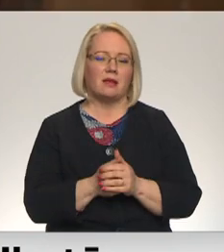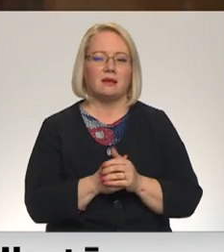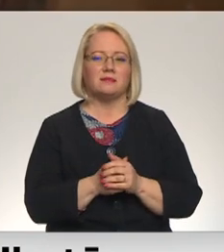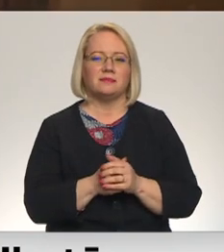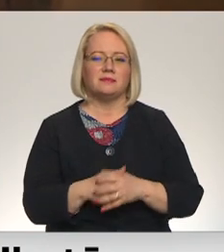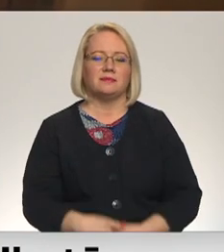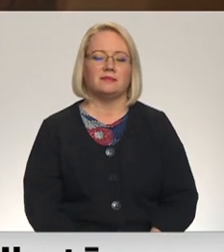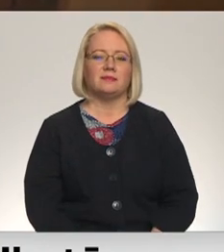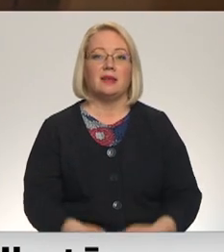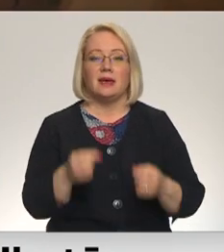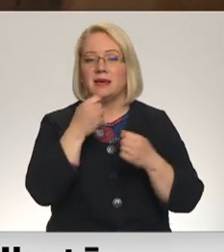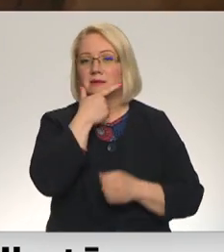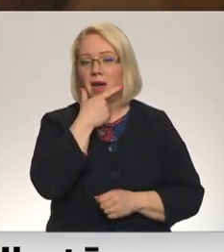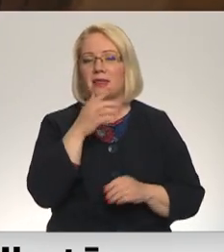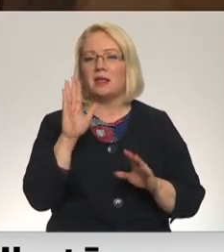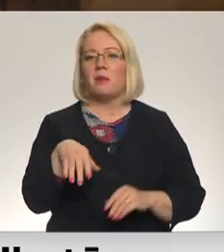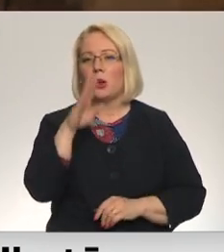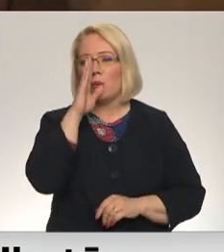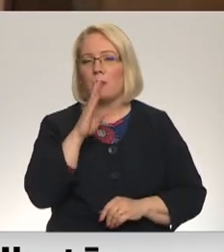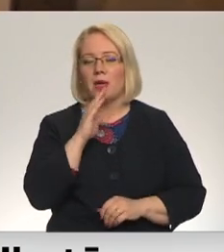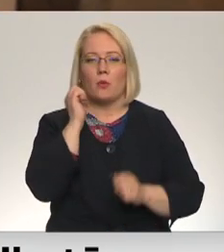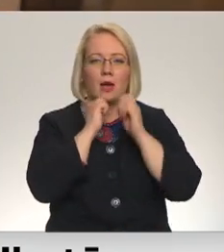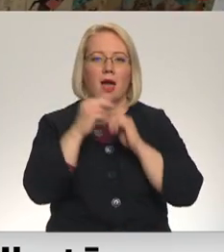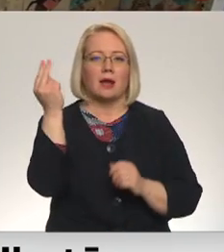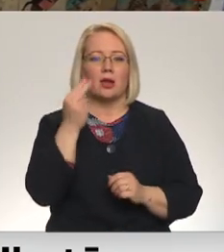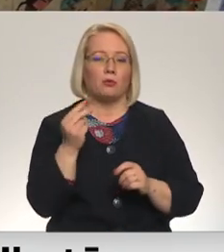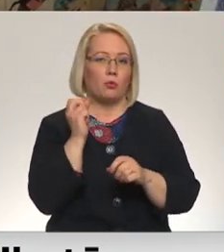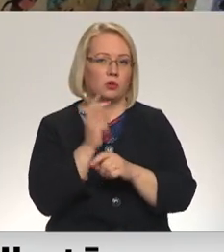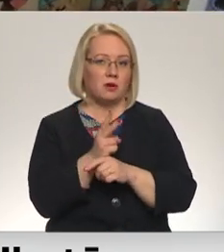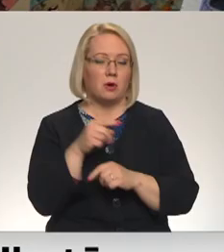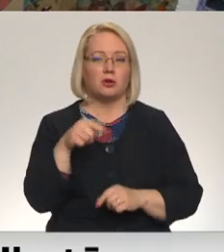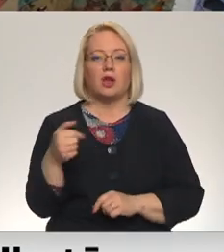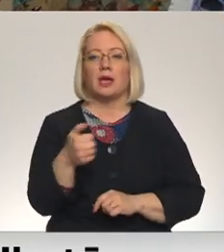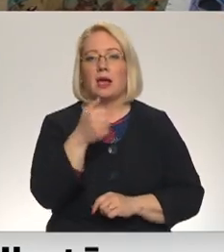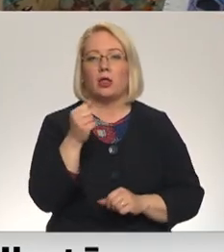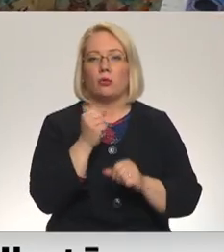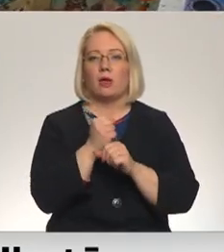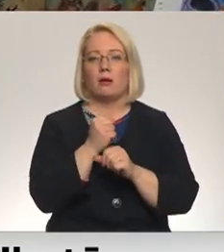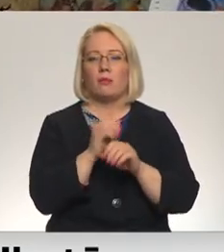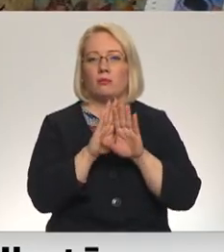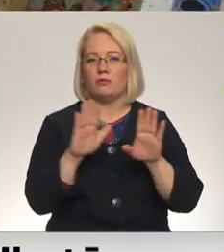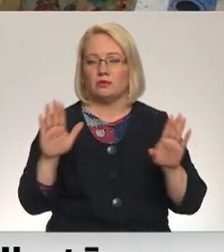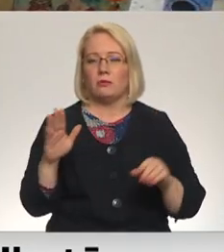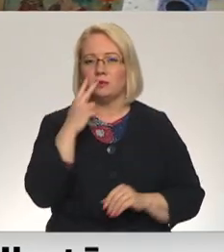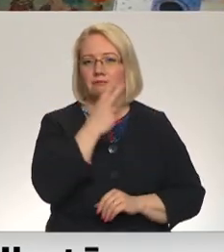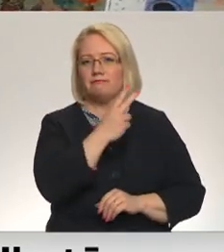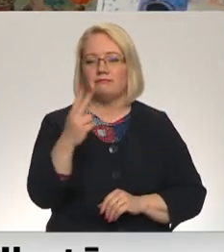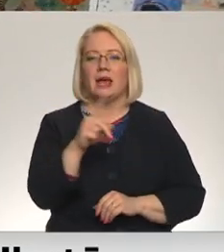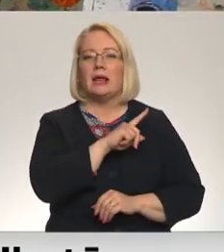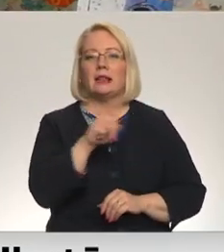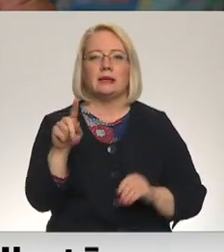Tā. Smaidīt par nopietno ir karikatūrista uzdevums. Šī gada darbu izstāde muzeja telpās būs apskatāma līdz